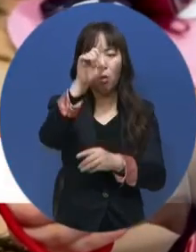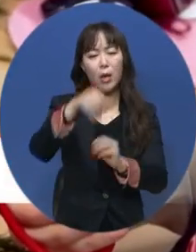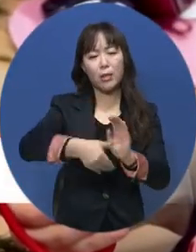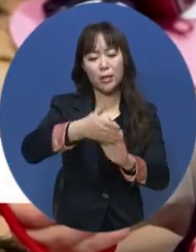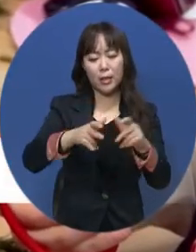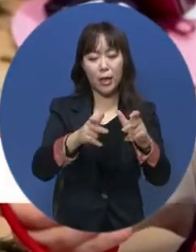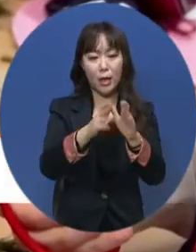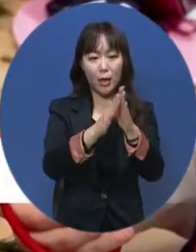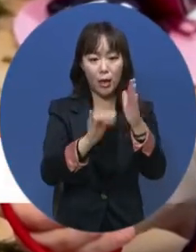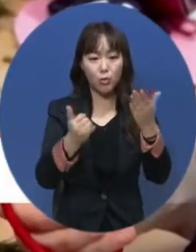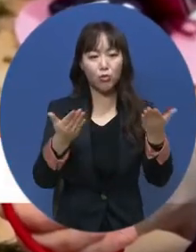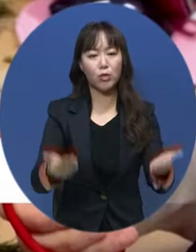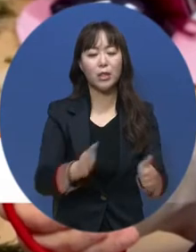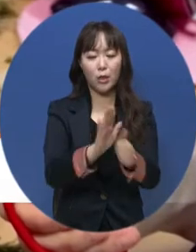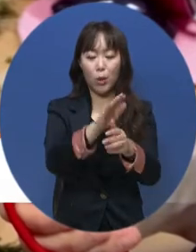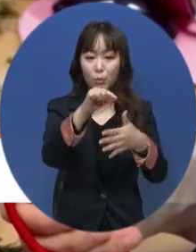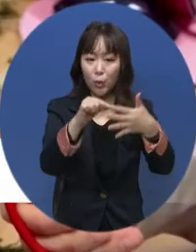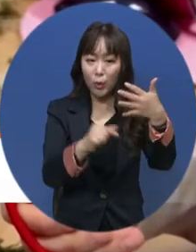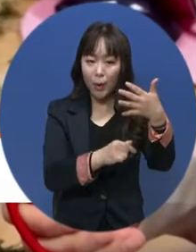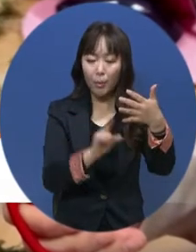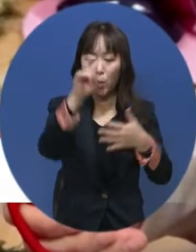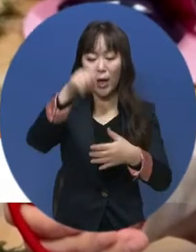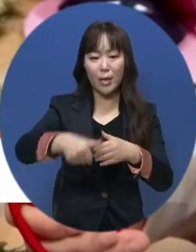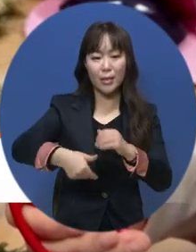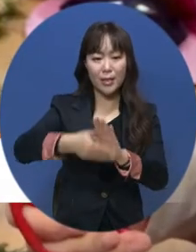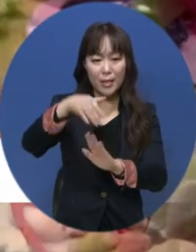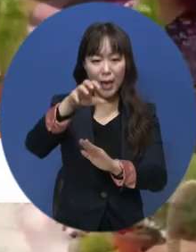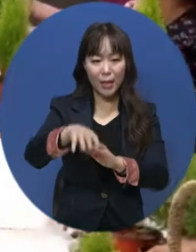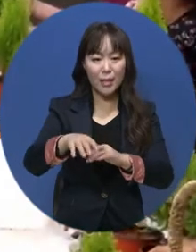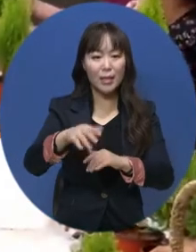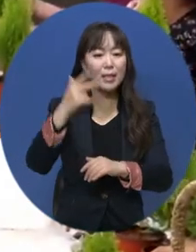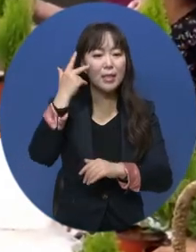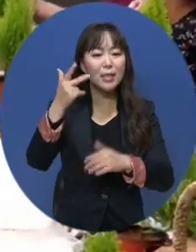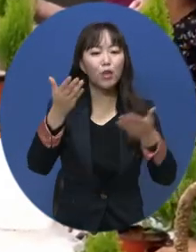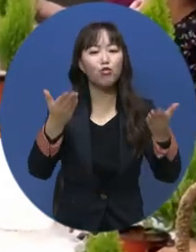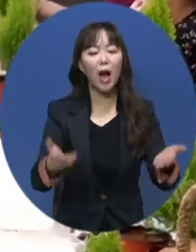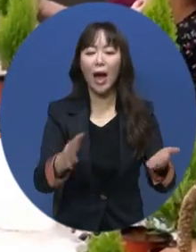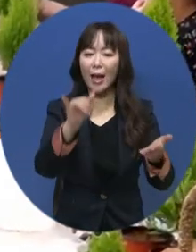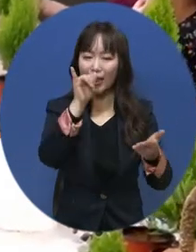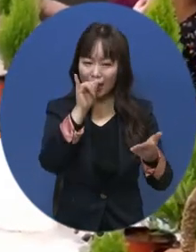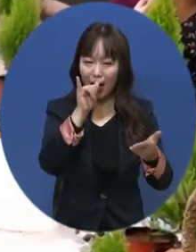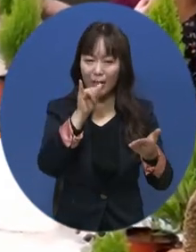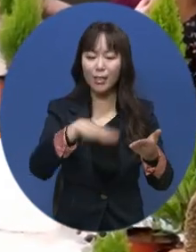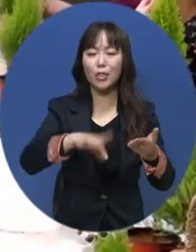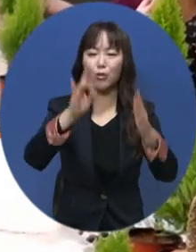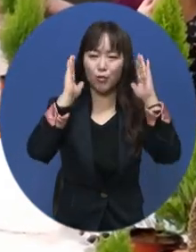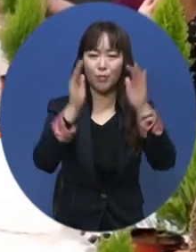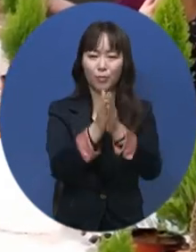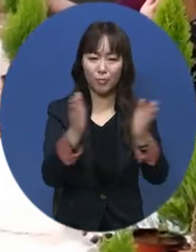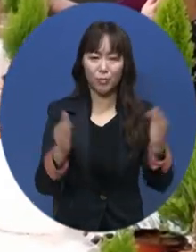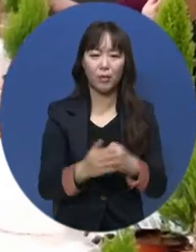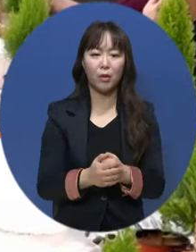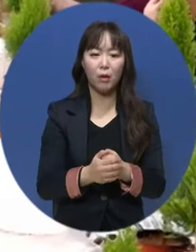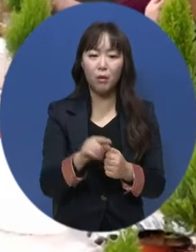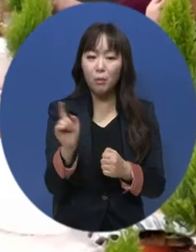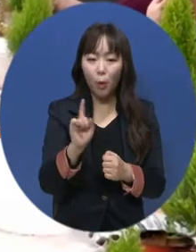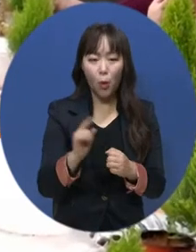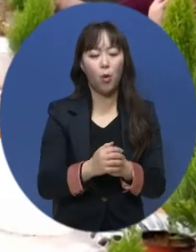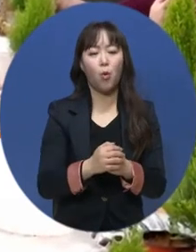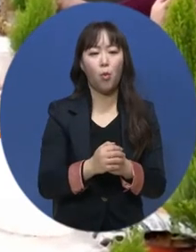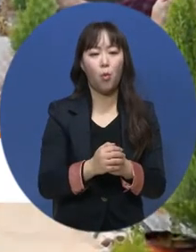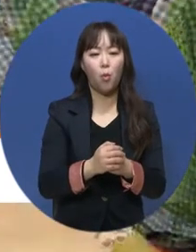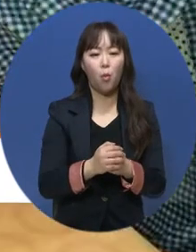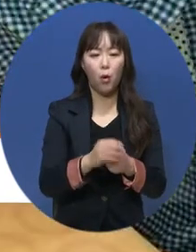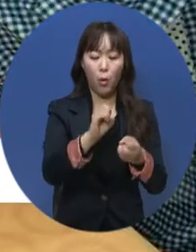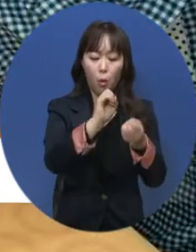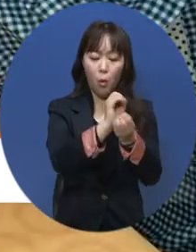장애인가족 휴식지원 프로그램 고양시에는 7일의 휴가 있다 첫 수업을 진행했습니다. 7일의 휴 프로그램에는